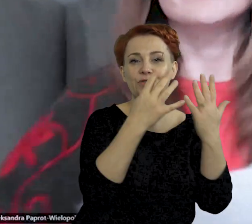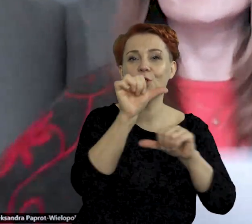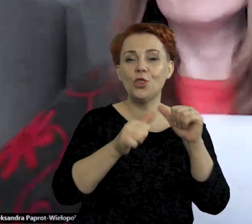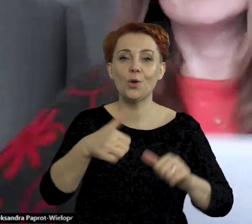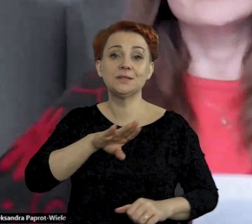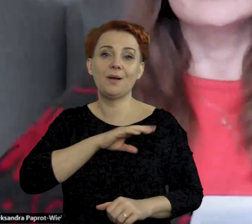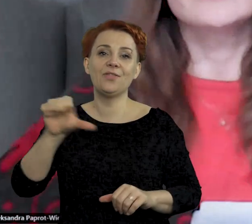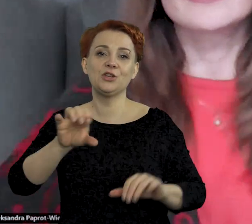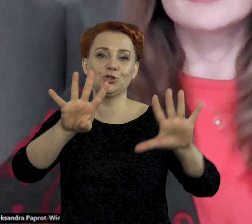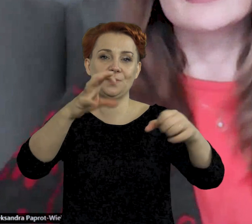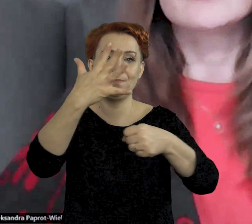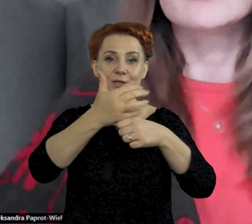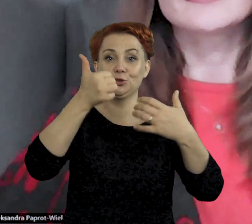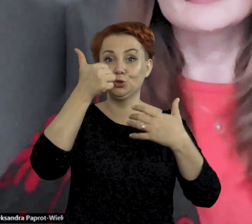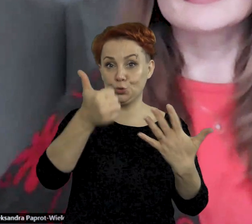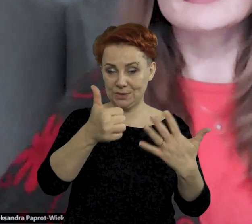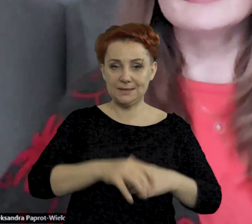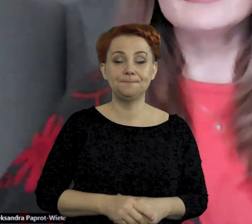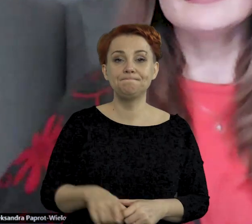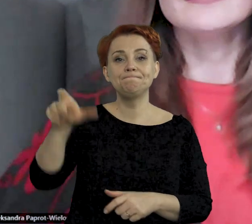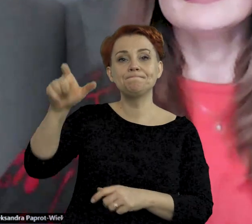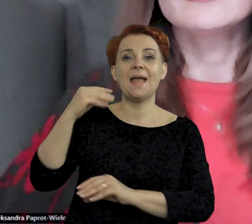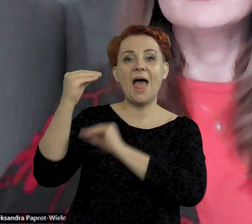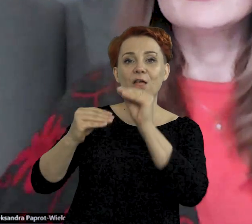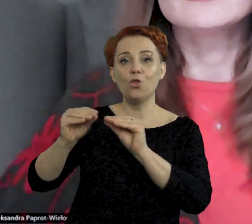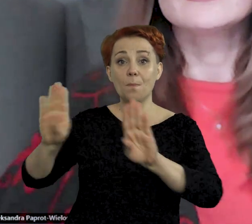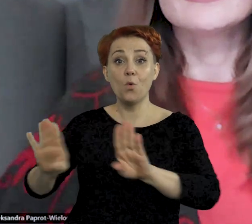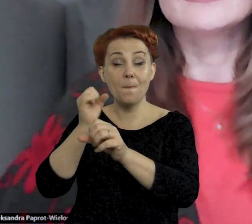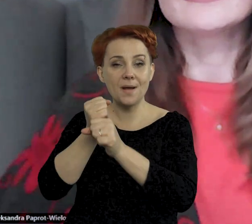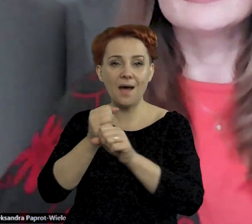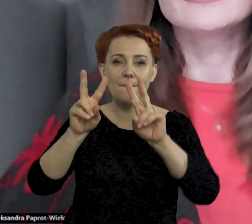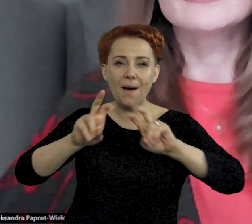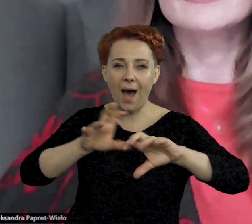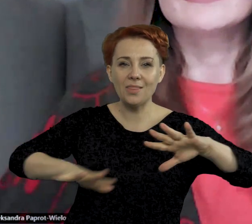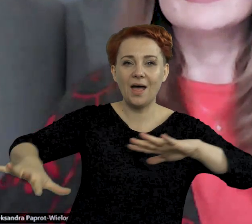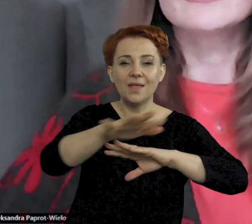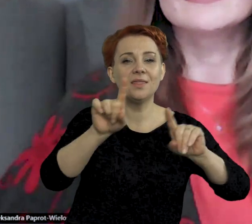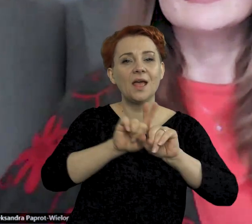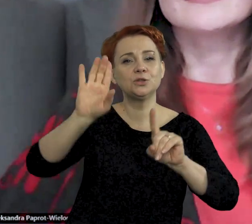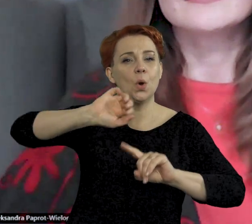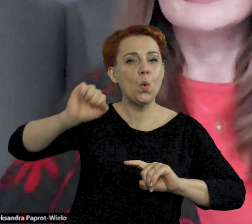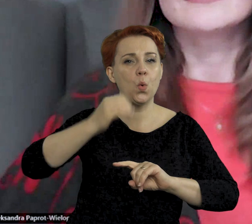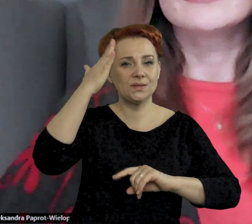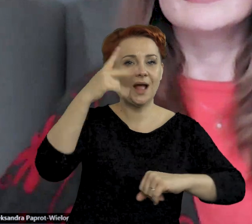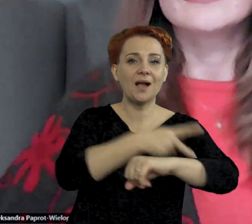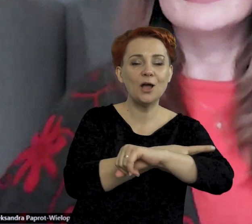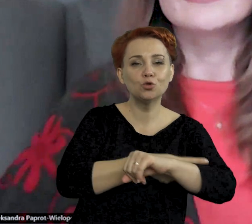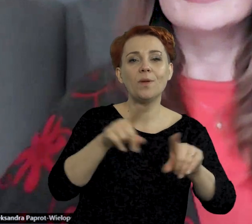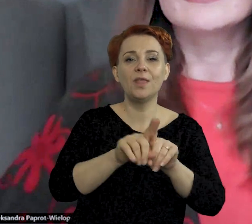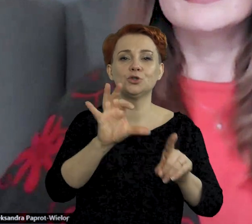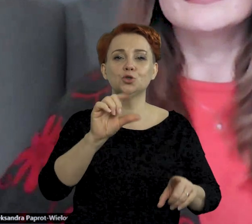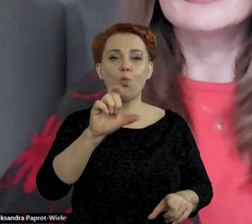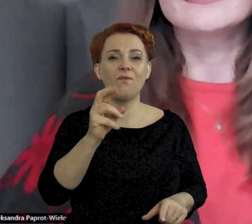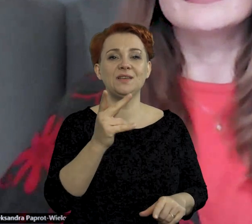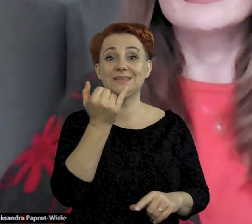zmarła w 1956. Etnografka, muzealniczka, badaczka terenowa i znawczyni kultury kaszubskiej oraz